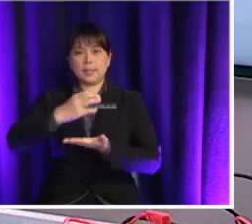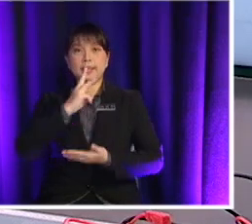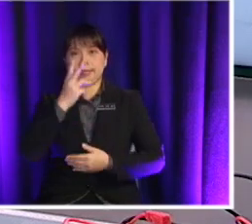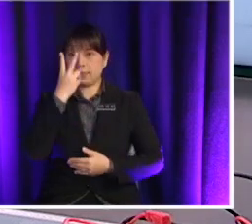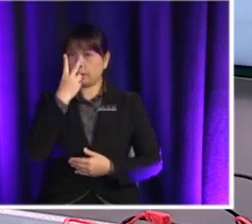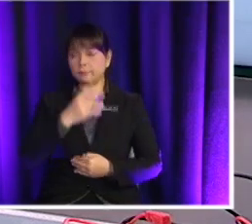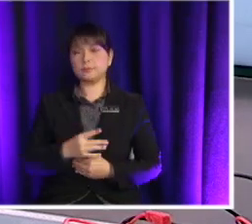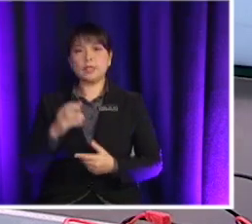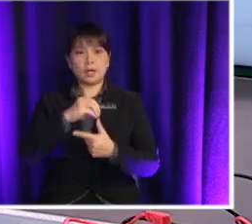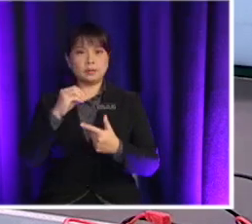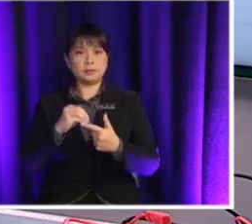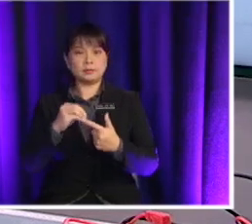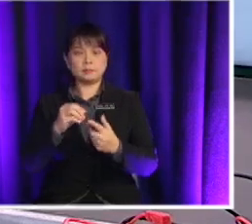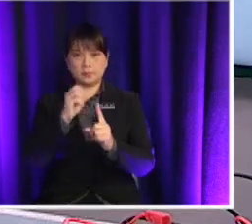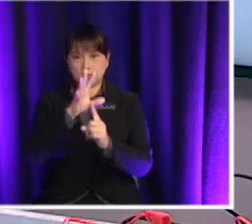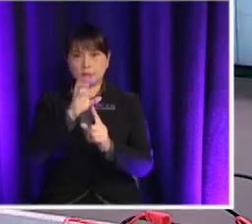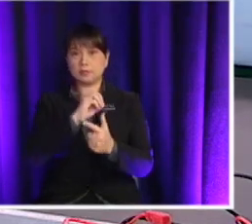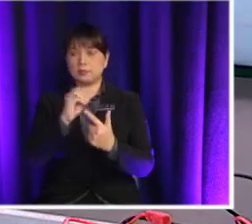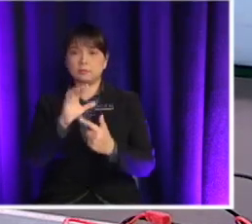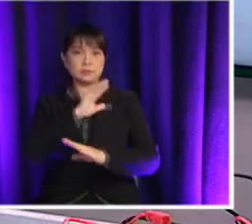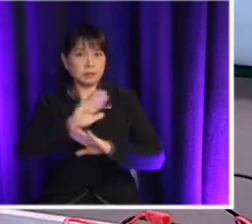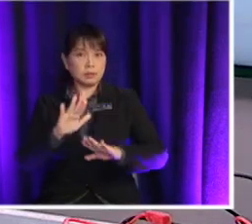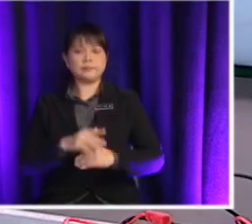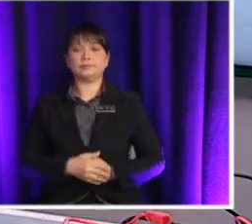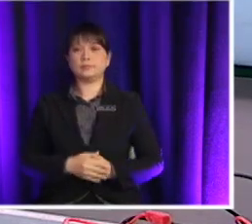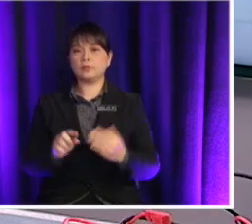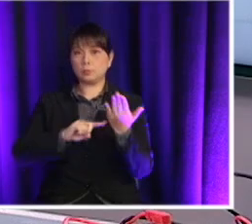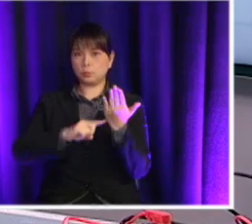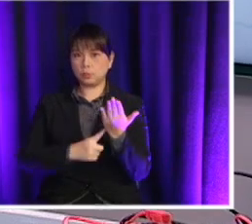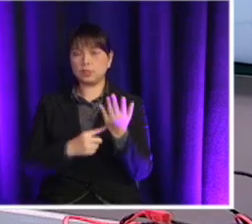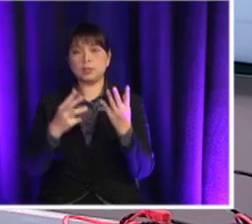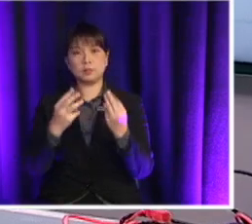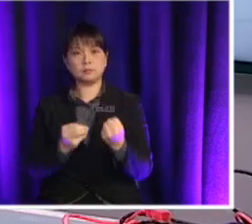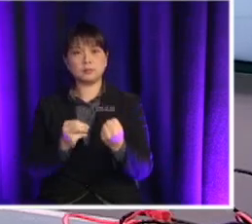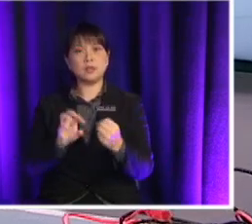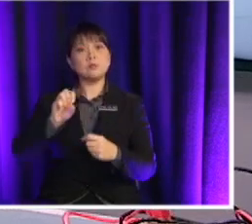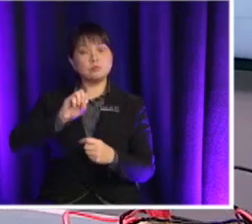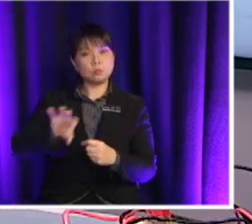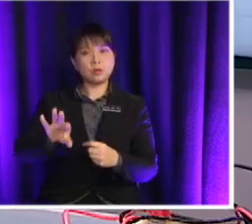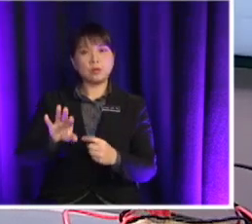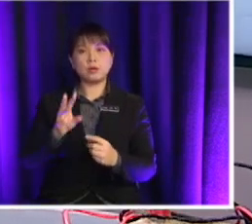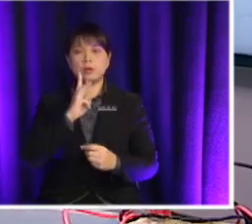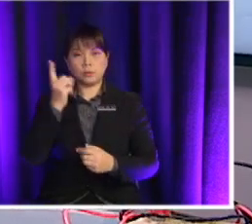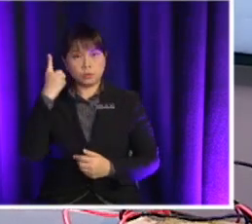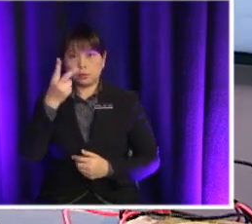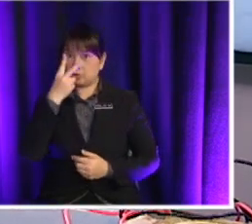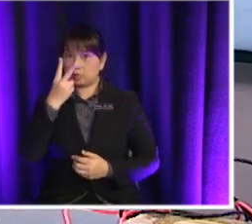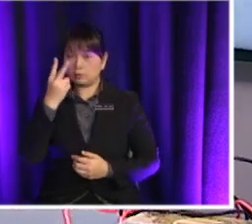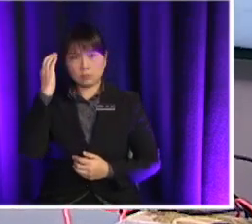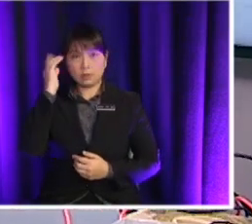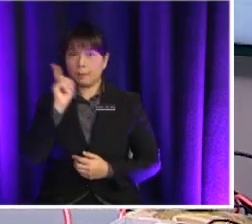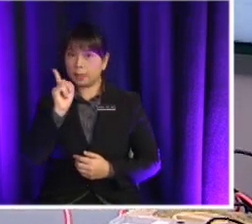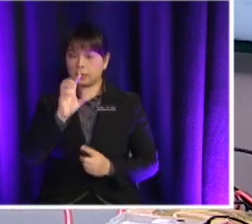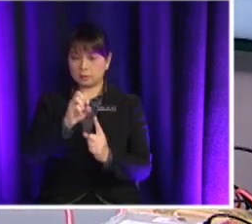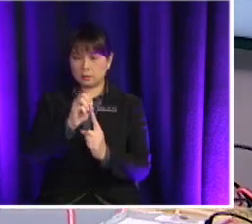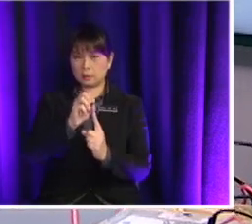tengok menyala ke tidak. Okey, mula-mula saya nak tuangkan air ni terlebih dahulu. Tengok tahu mana satu yang menyala dulu.